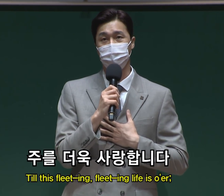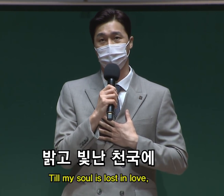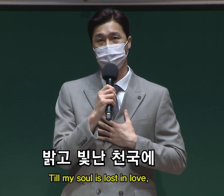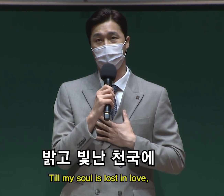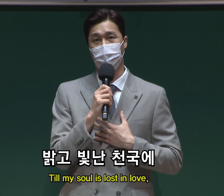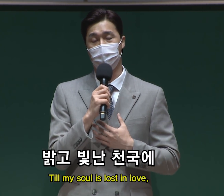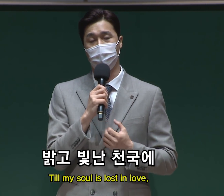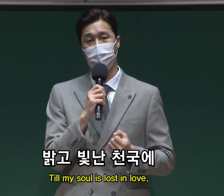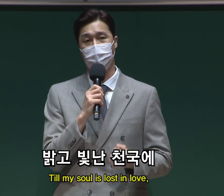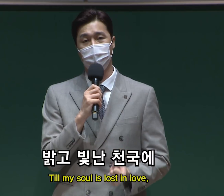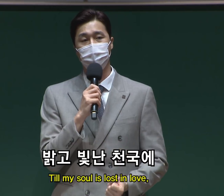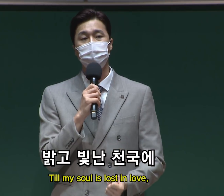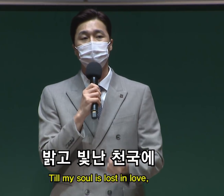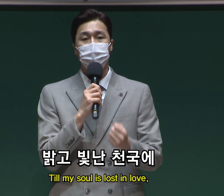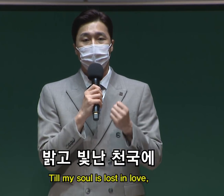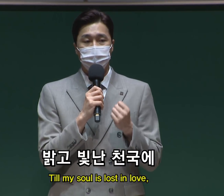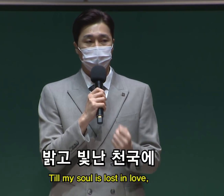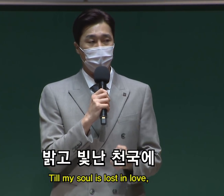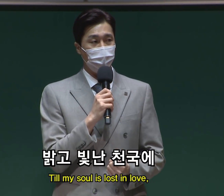사랑합니다.